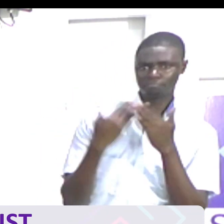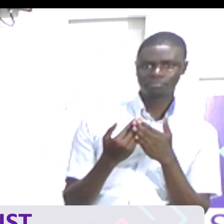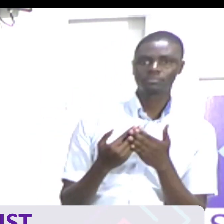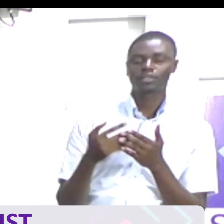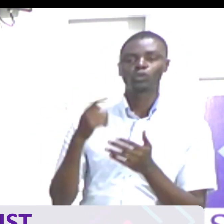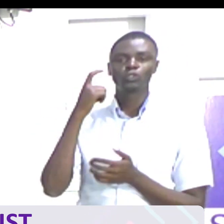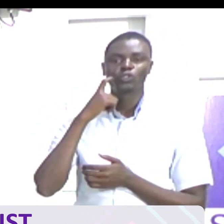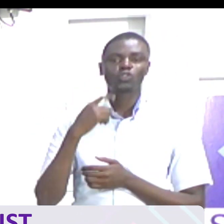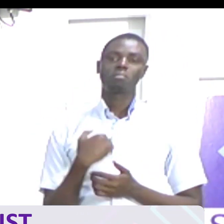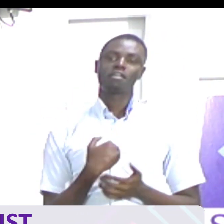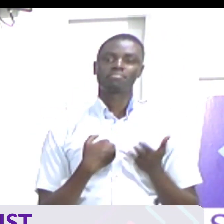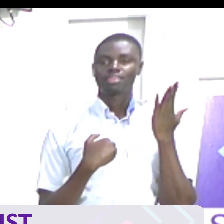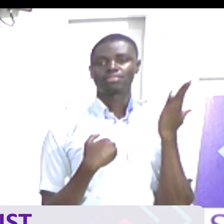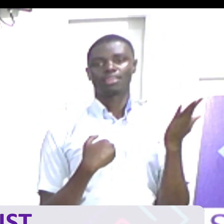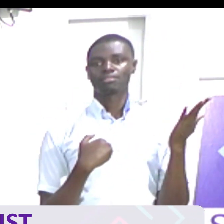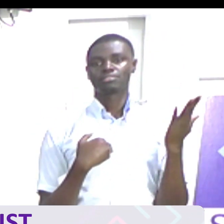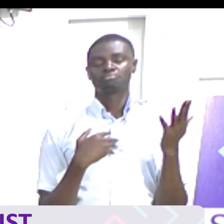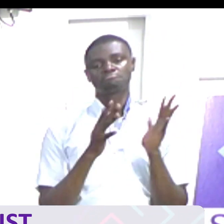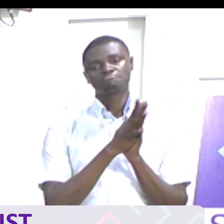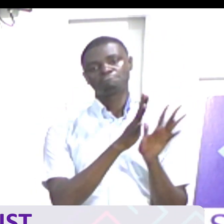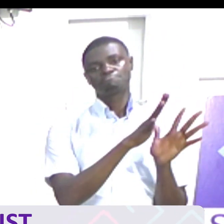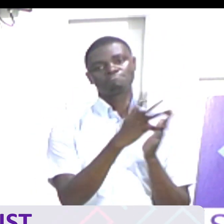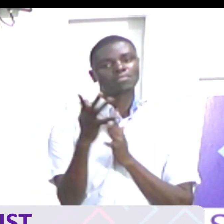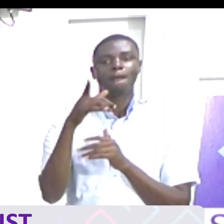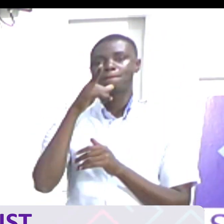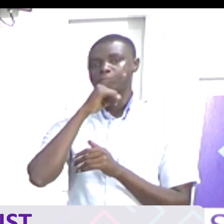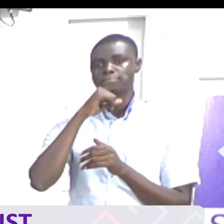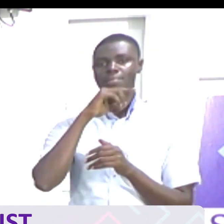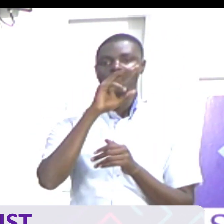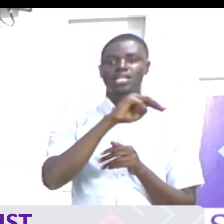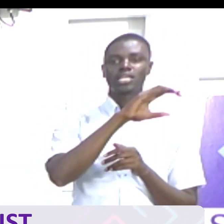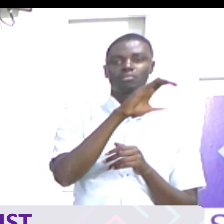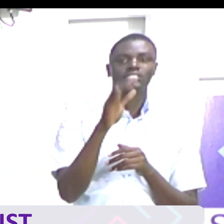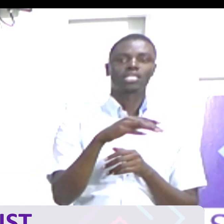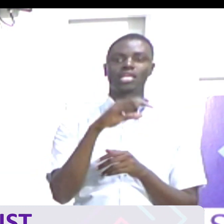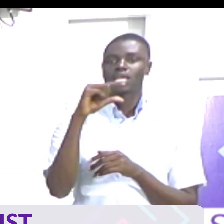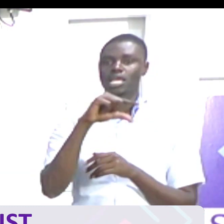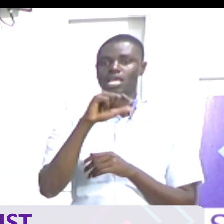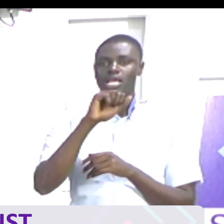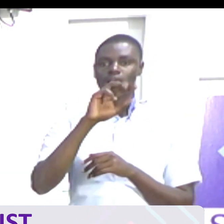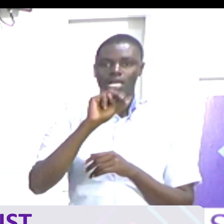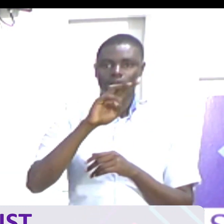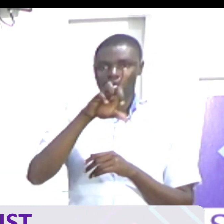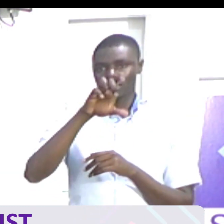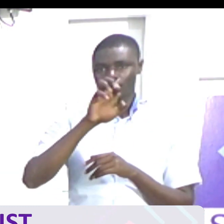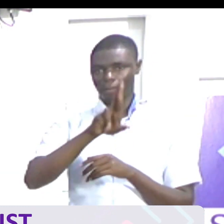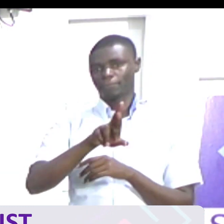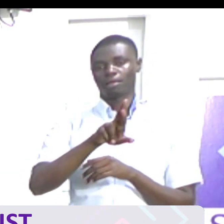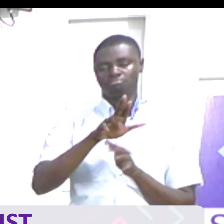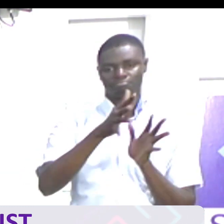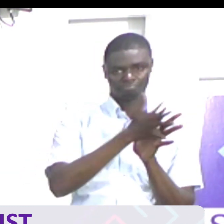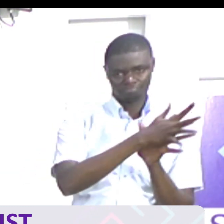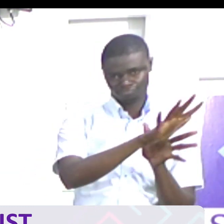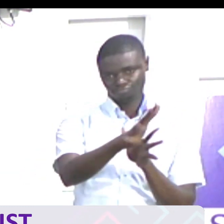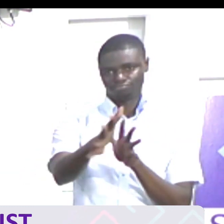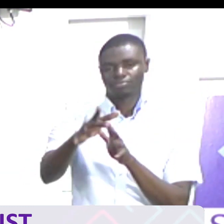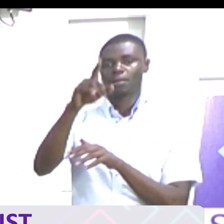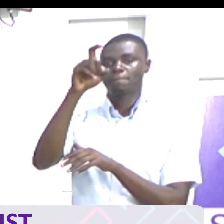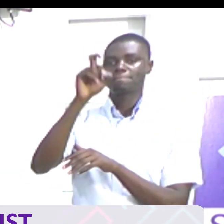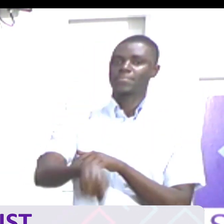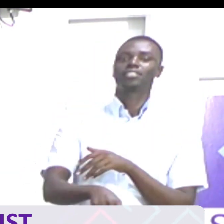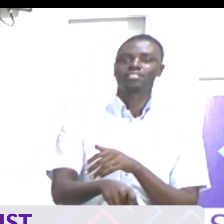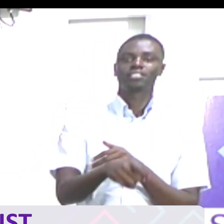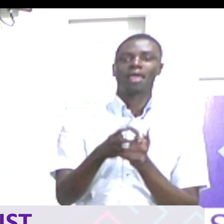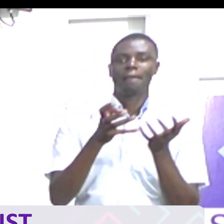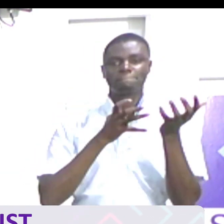na shop man. Kweli. Big up to msifly anaitwa MC Gambler. Big up to MC Gambler. MC Gambler lazima mfikie,